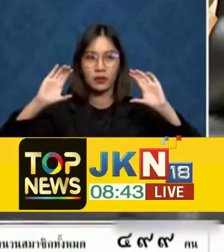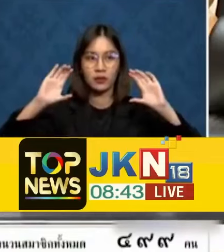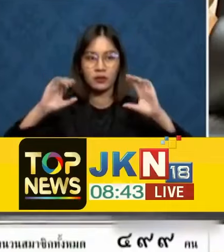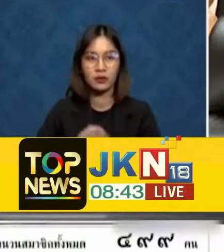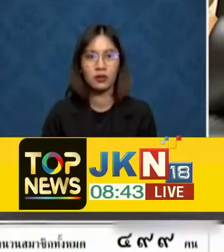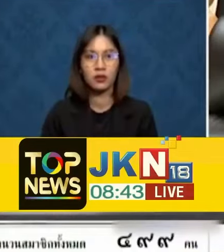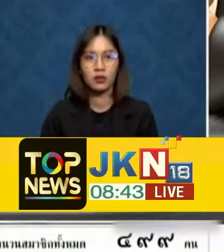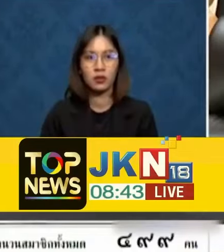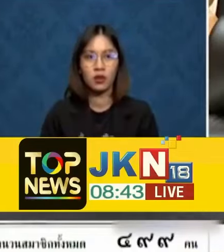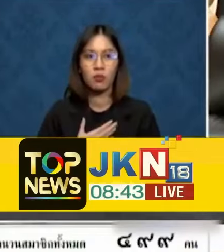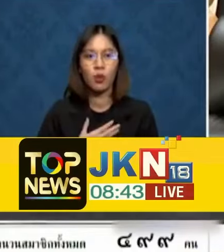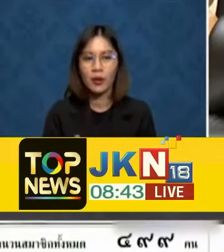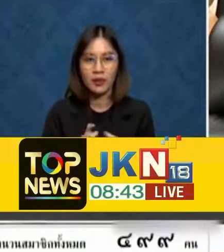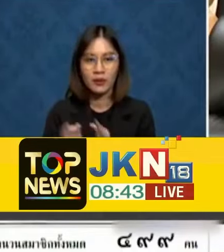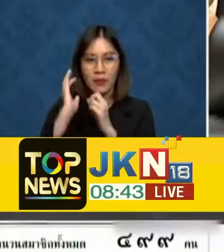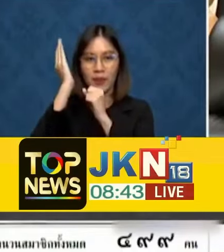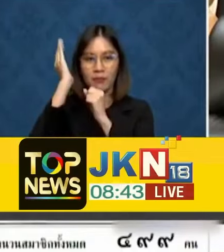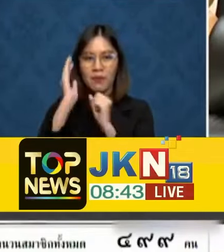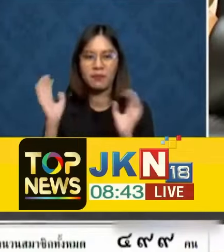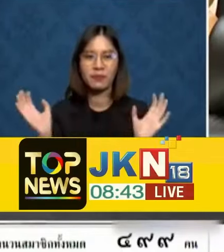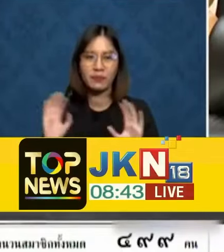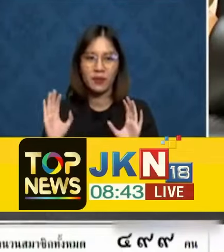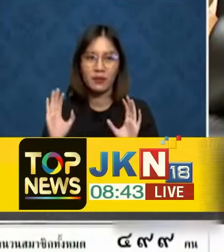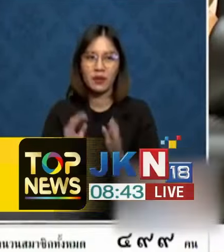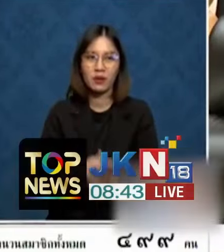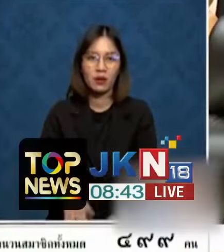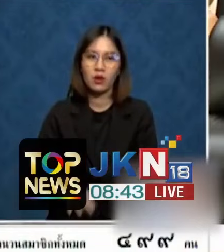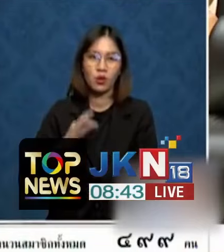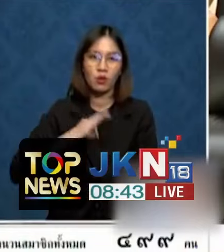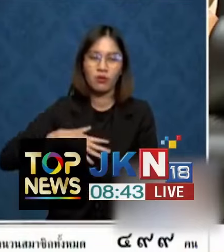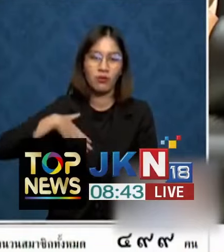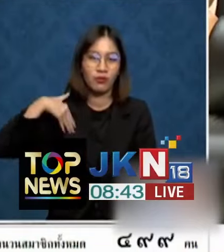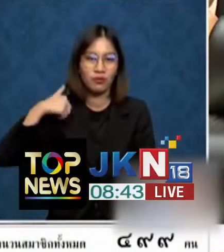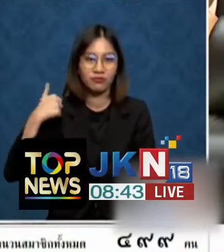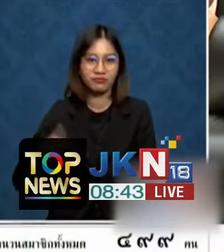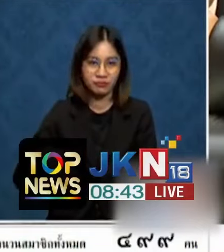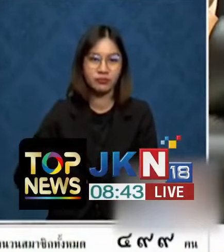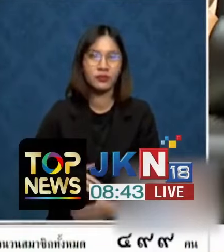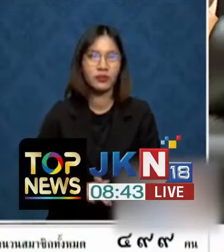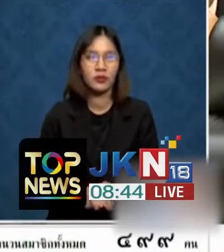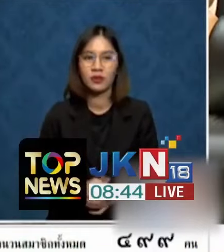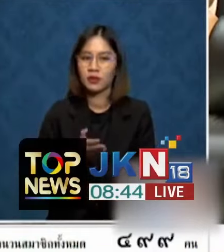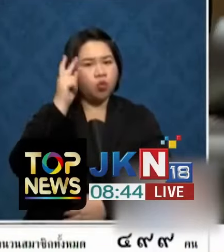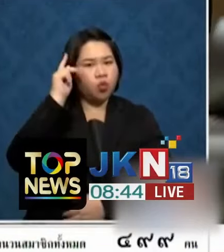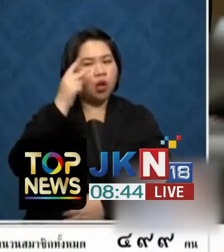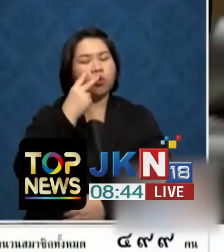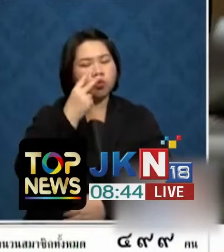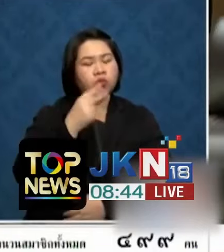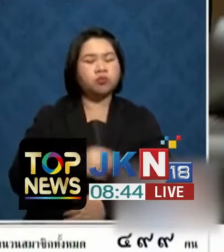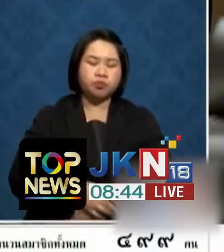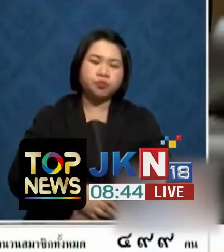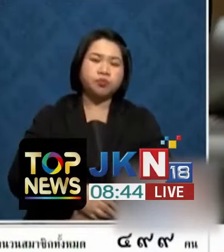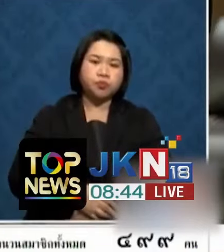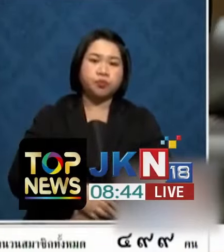ไม่สาธยายแล้วครับบอกตรงๆว่าสุดเถื่อนจริง ๆนี่นะฮะแล้ว